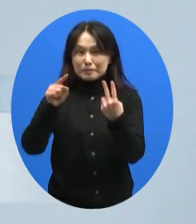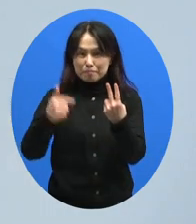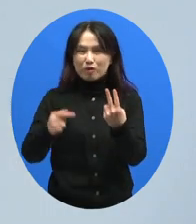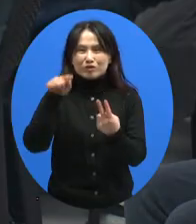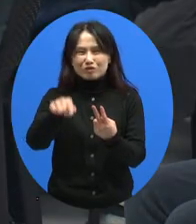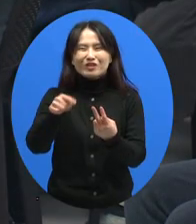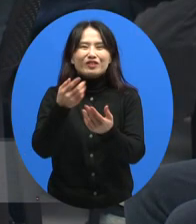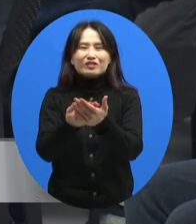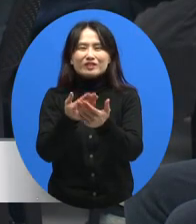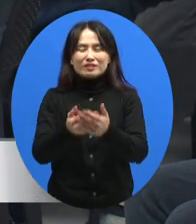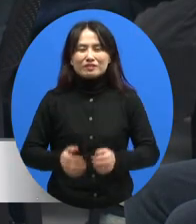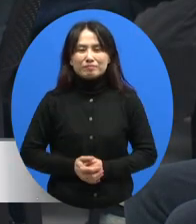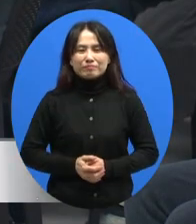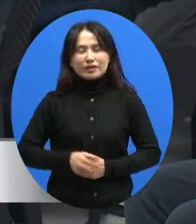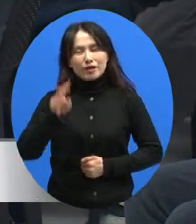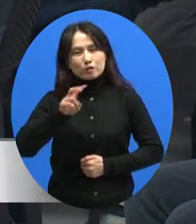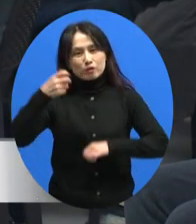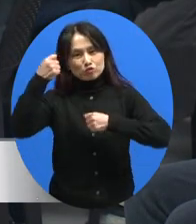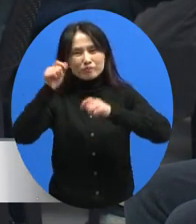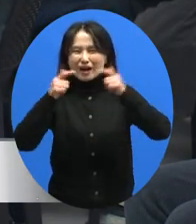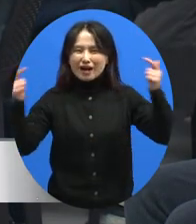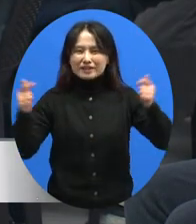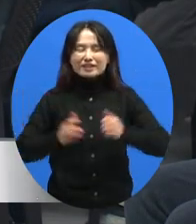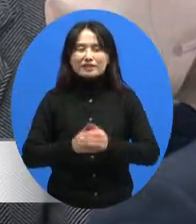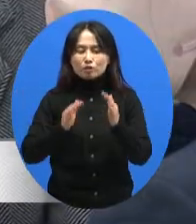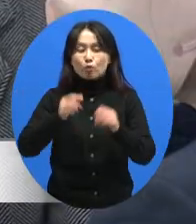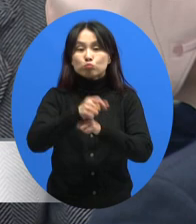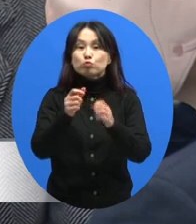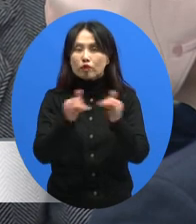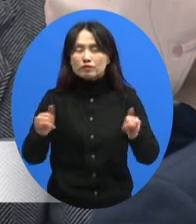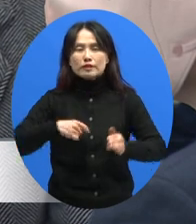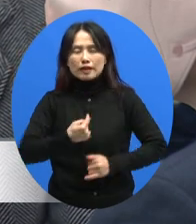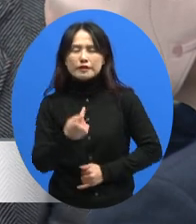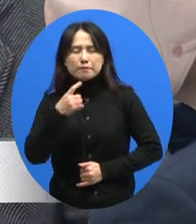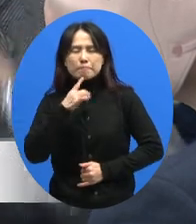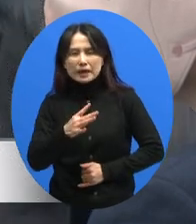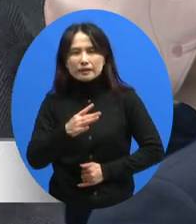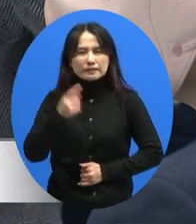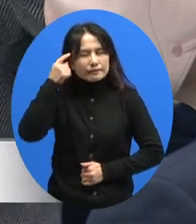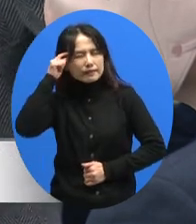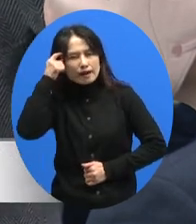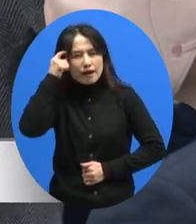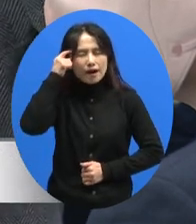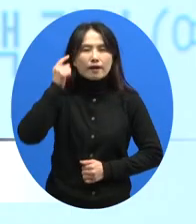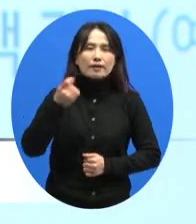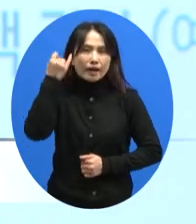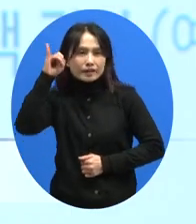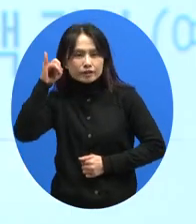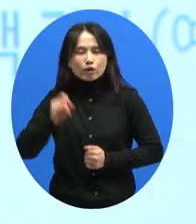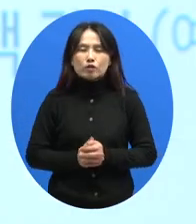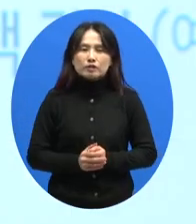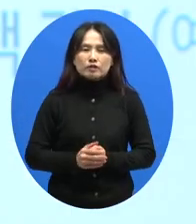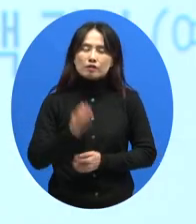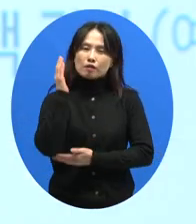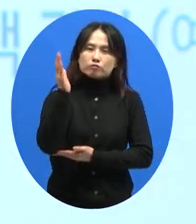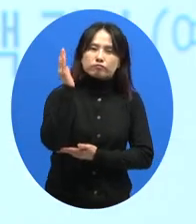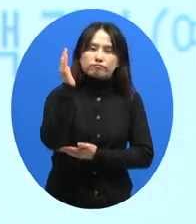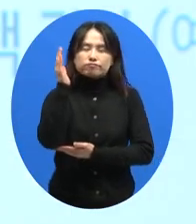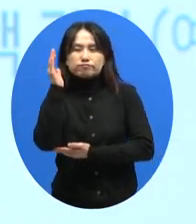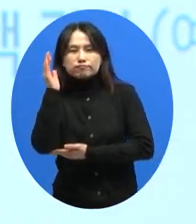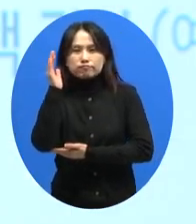눌러주셨어요? 노래나 춤이 아닌 공무원들이 자신만의 정책 아이디어를 무대에서 저마다의 방식으로